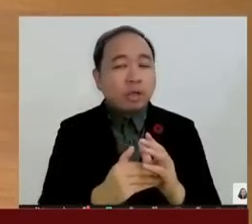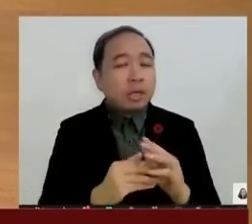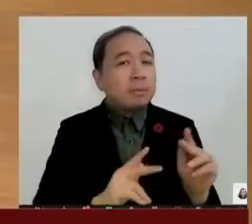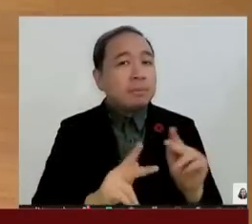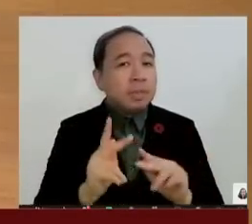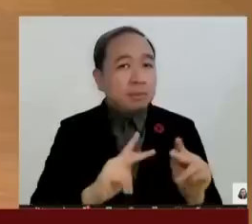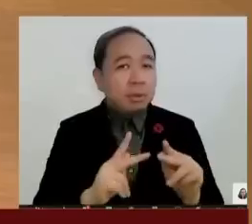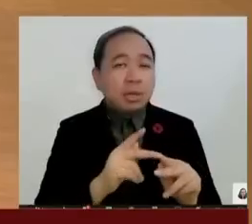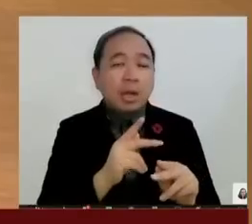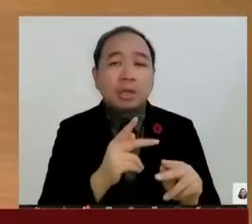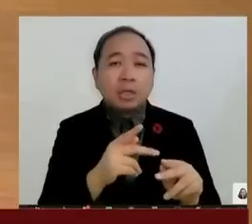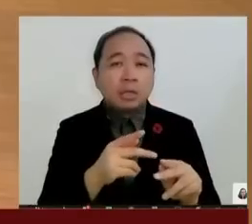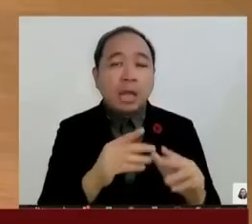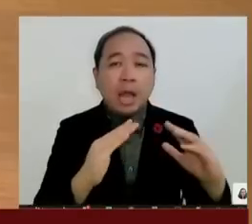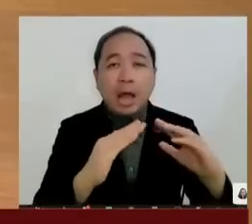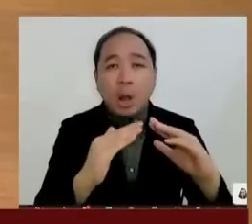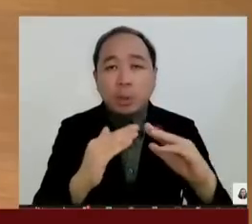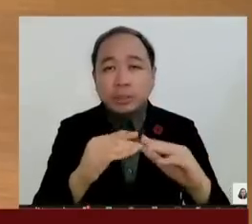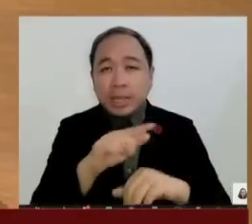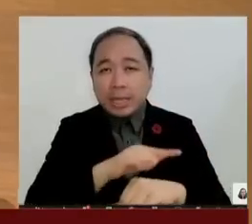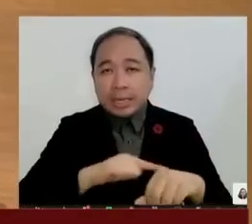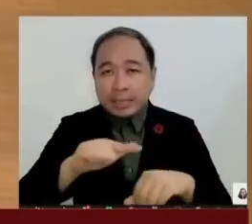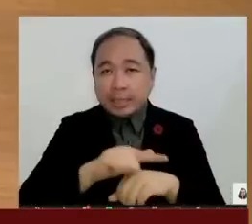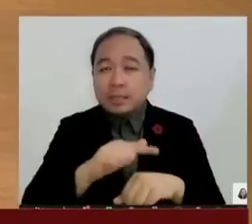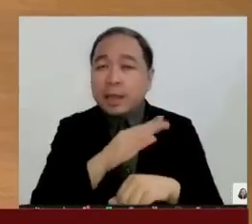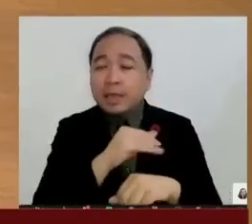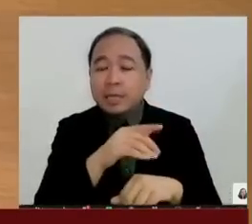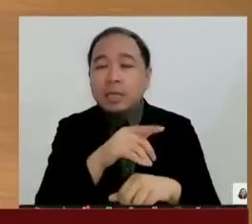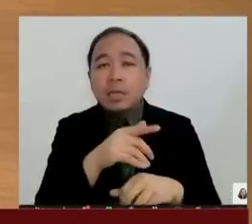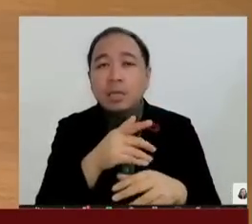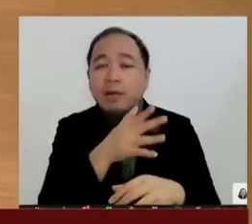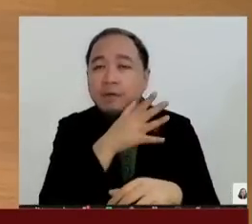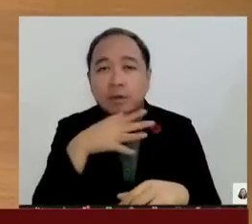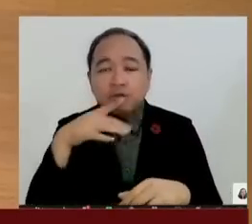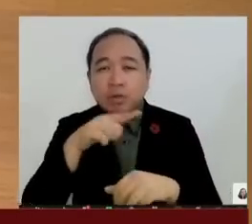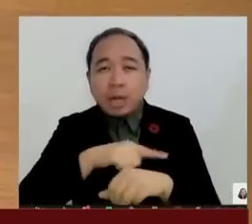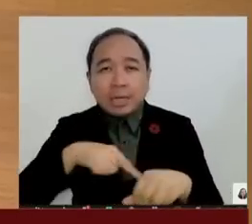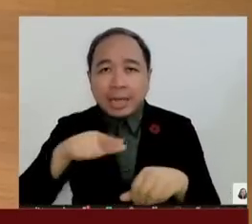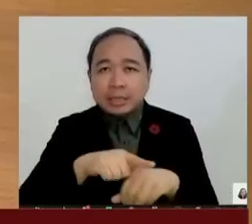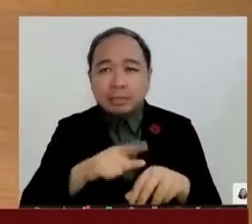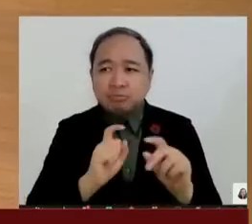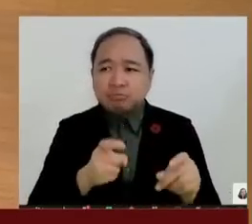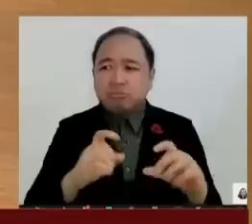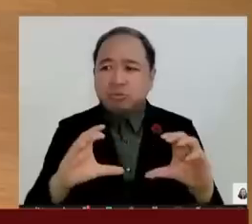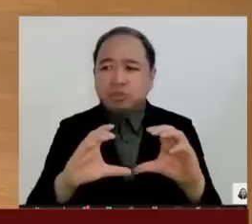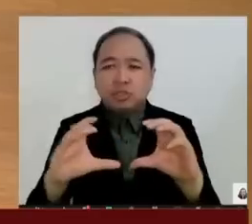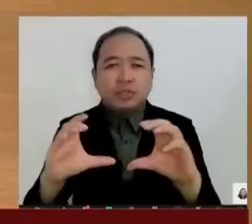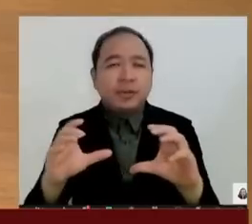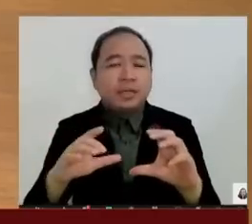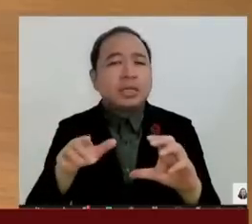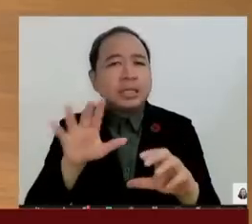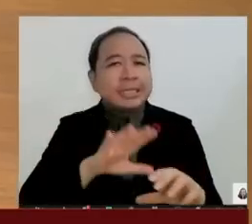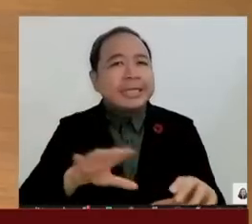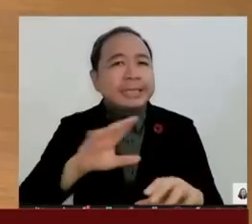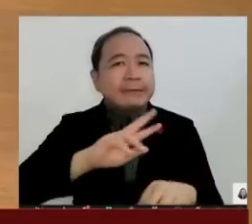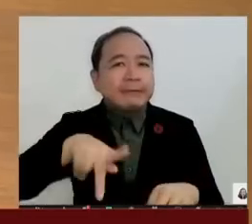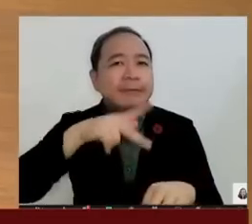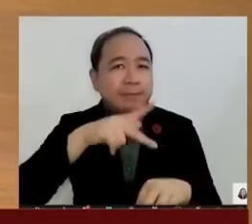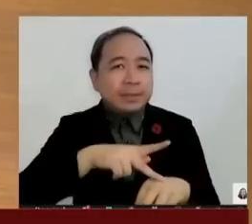patent titles naman ang naibigay sa mga benepisyaryo nito sa buong bansa. Hindi pa dito